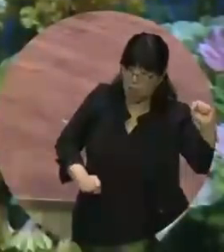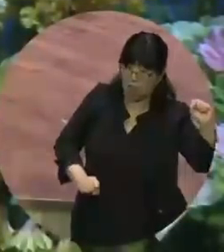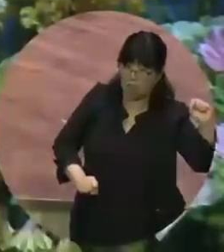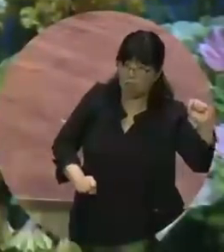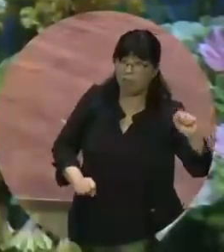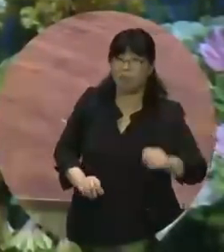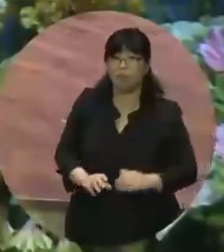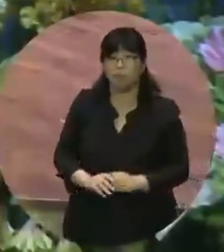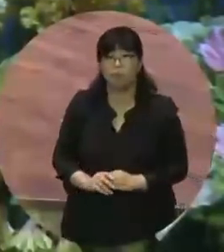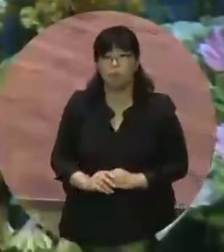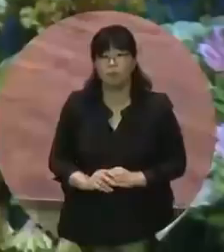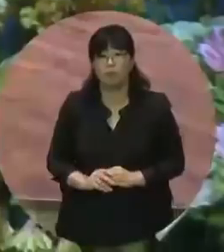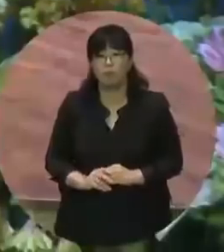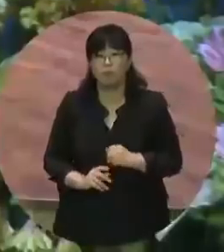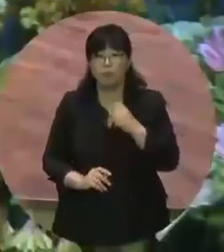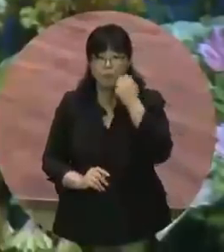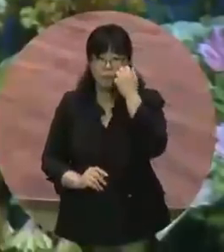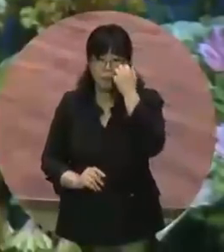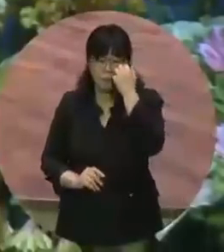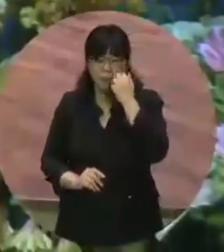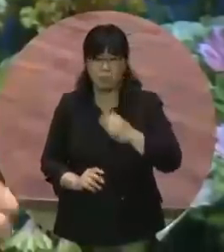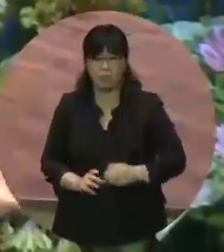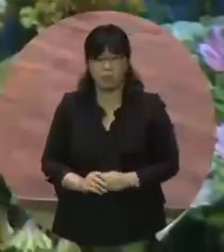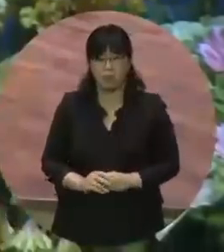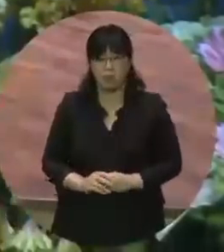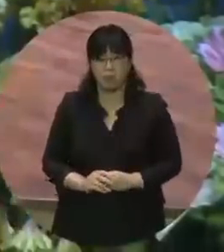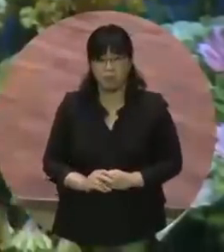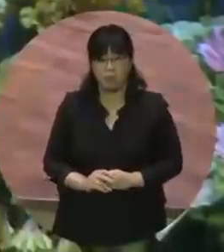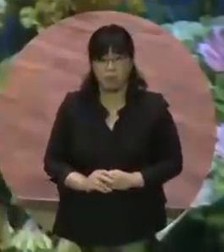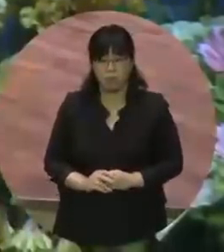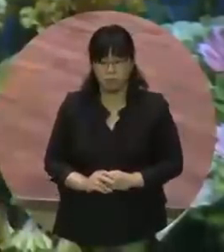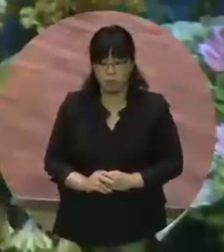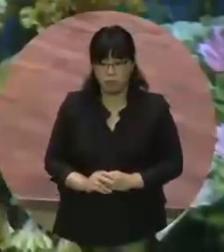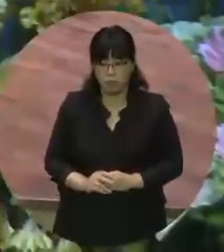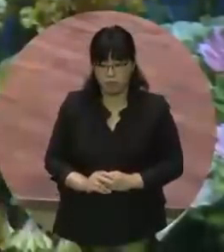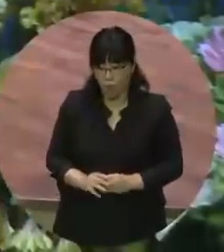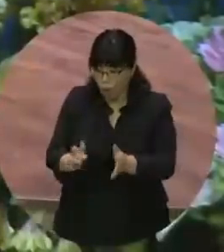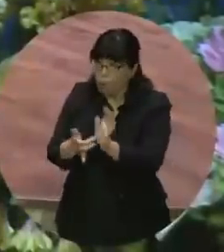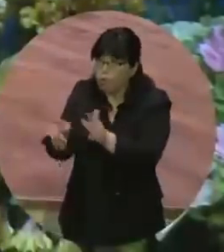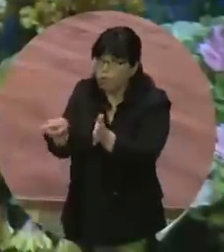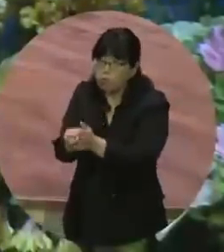파놓았는지 영적으로 깨어있지 못하면 자기도 모르게 당해버려.